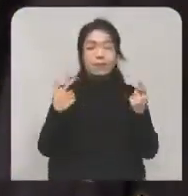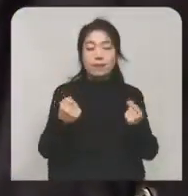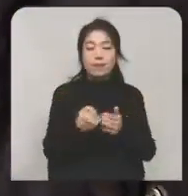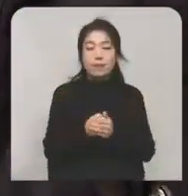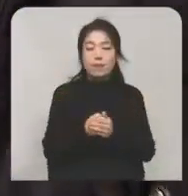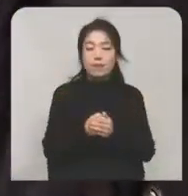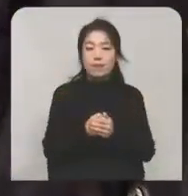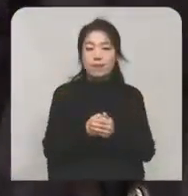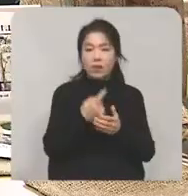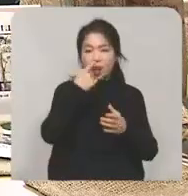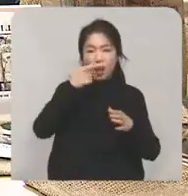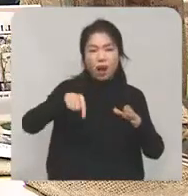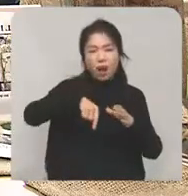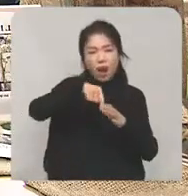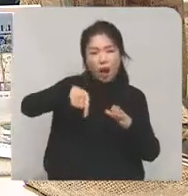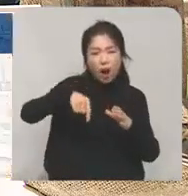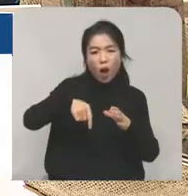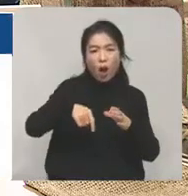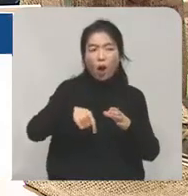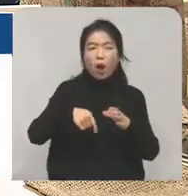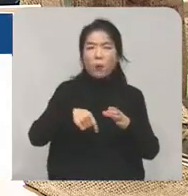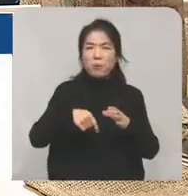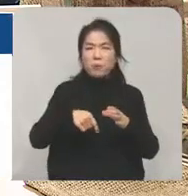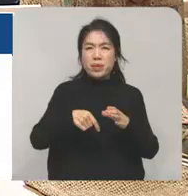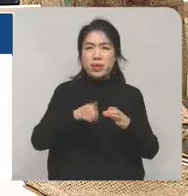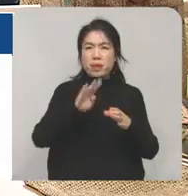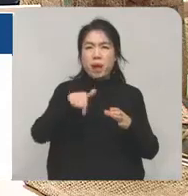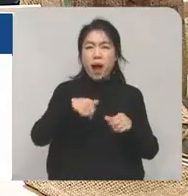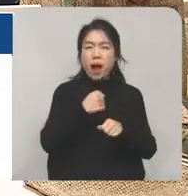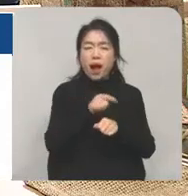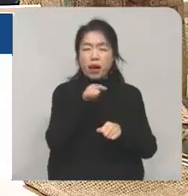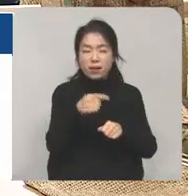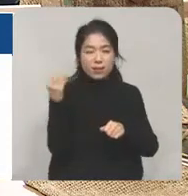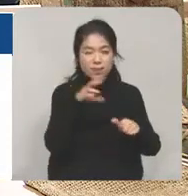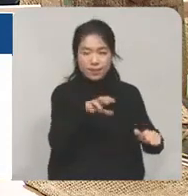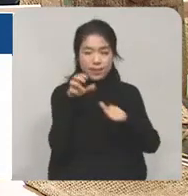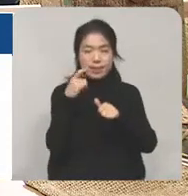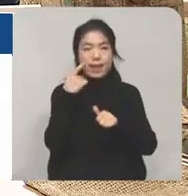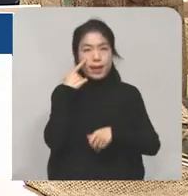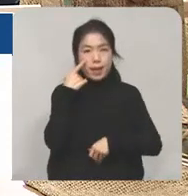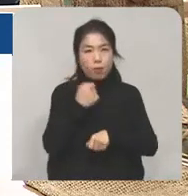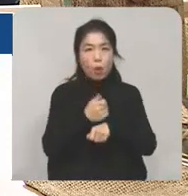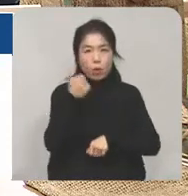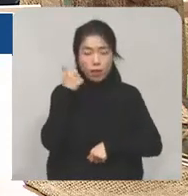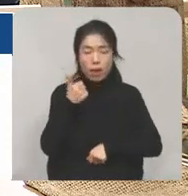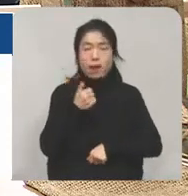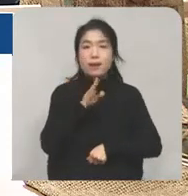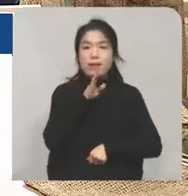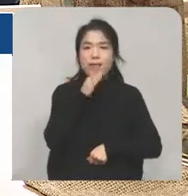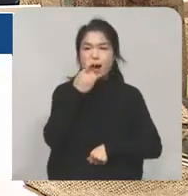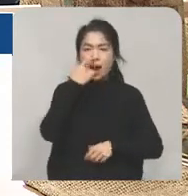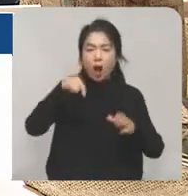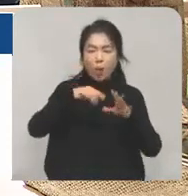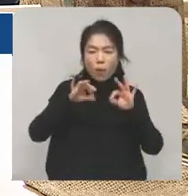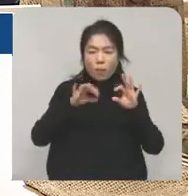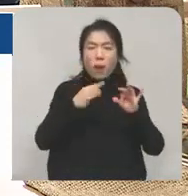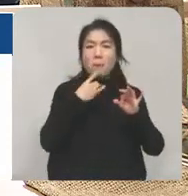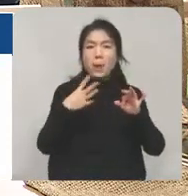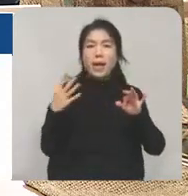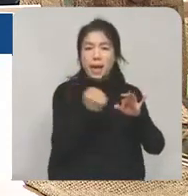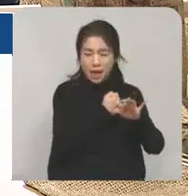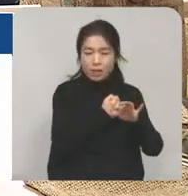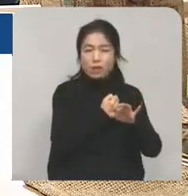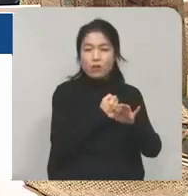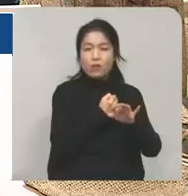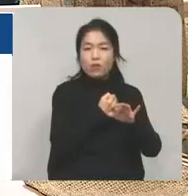막을 제대로 산업화 자는 것이 저희의 큰 음 궁극적인 제 목표 중에 하나인데요 순수하게 100% 커피 방 만들어가는 10는